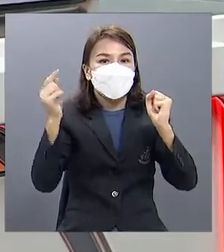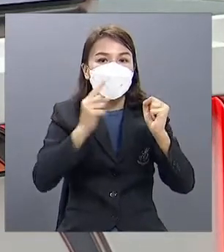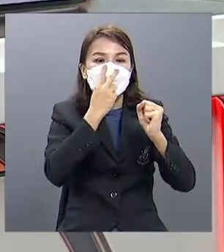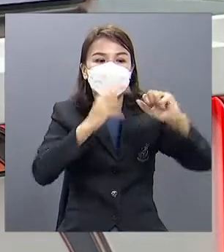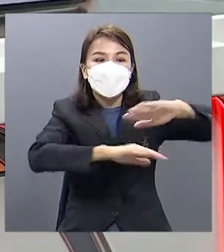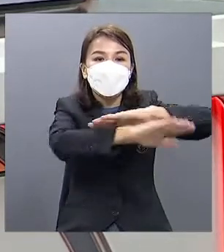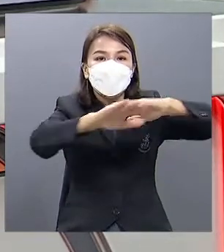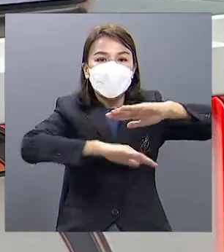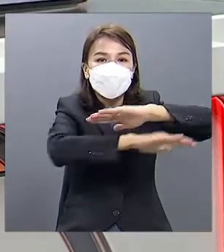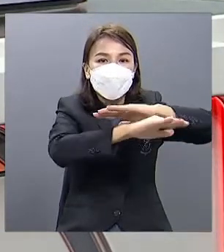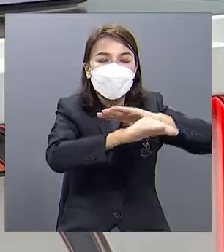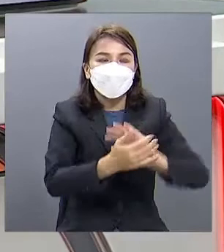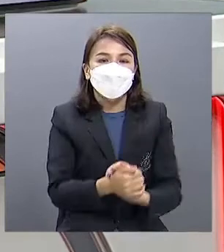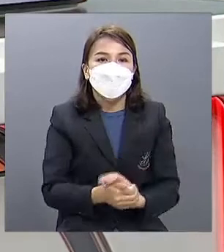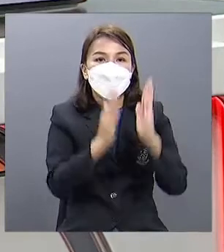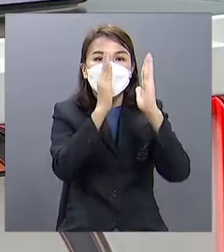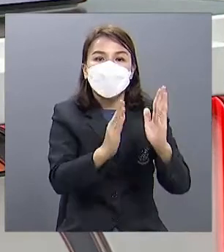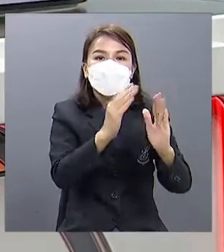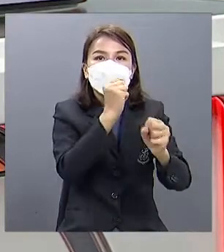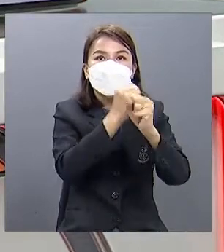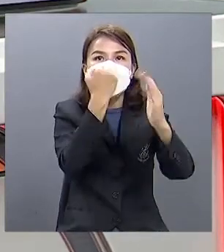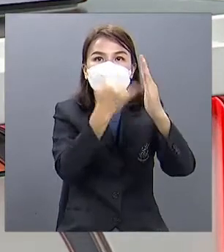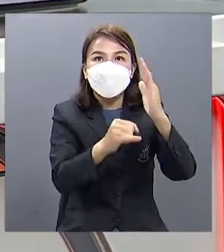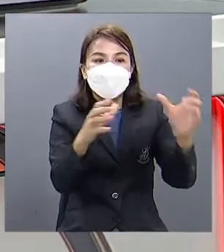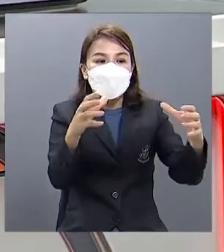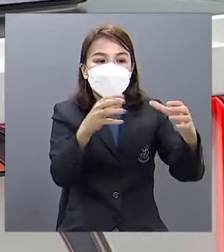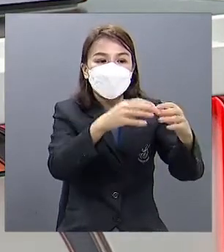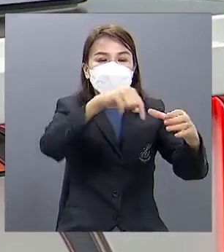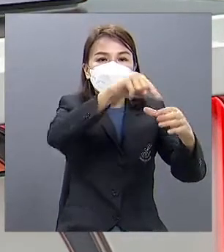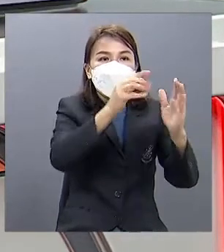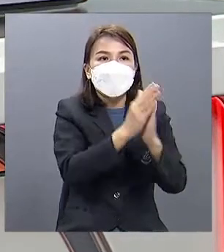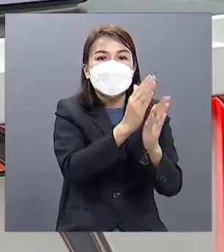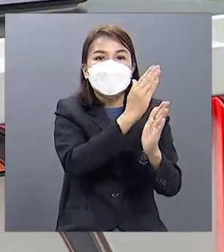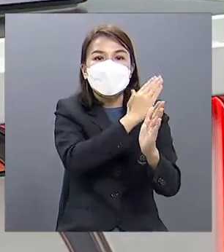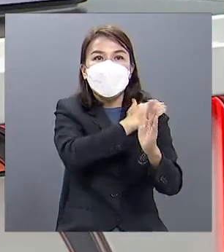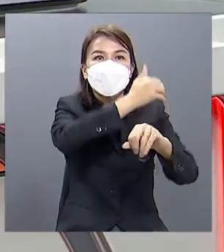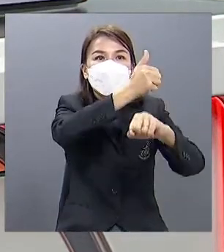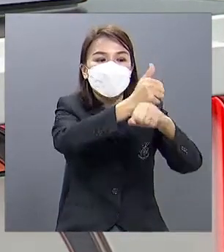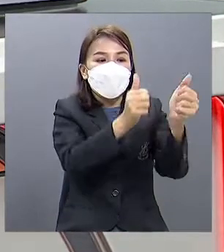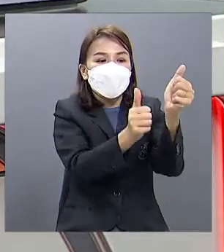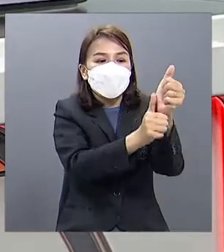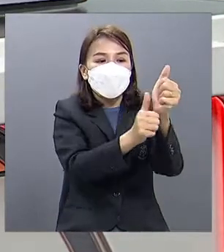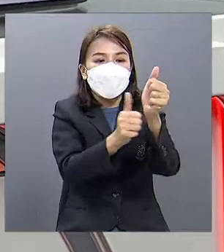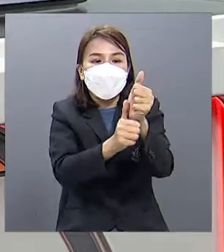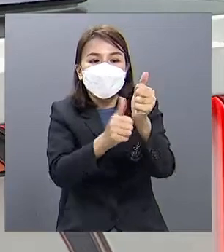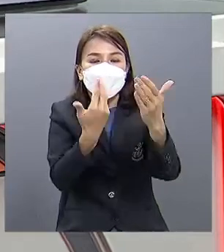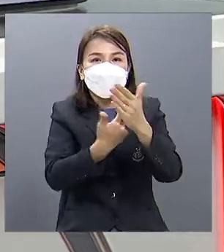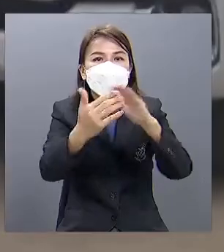คดีกับผู้ต้องหาหลังมีกลุ่มผู้ใกล้ชิดเจ้าอาวาสยักยอกเงินไปกว่า60ล้านบาทเข้าธนาคารตัวเอง